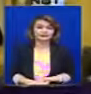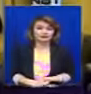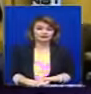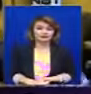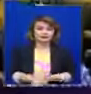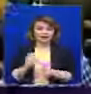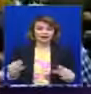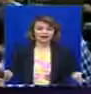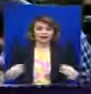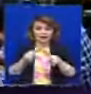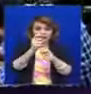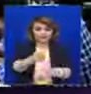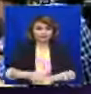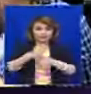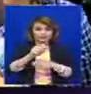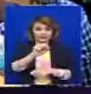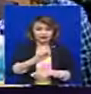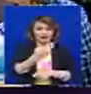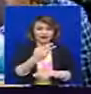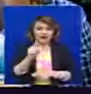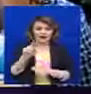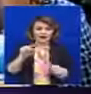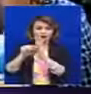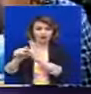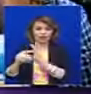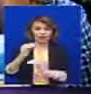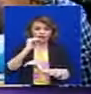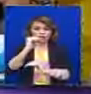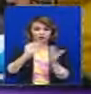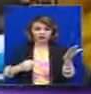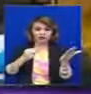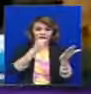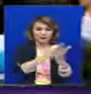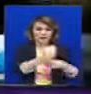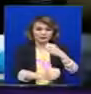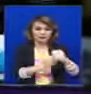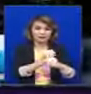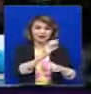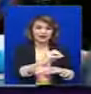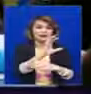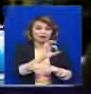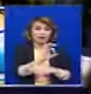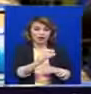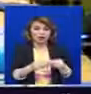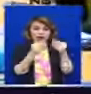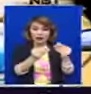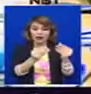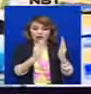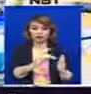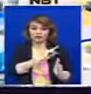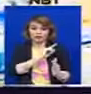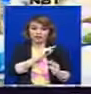ที่กระทรวงเกษตรและสหกรณ์ได้กำหนดนโยบายด้านยางพาราในปี2559โดยมอบหมายให้การยางแห่งประเทศไทยหรือก